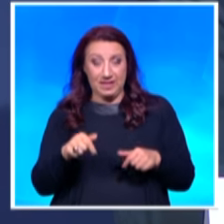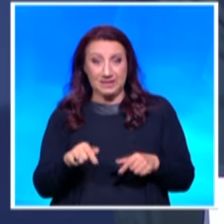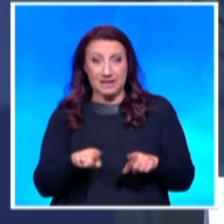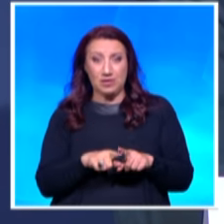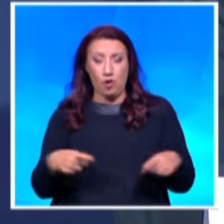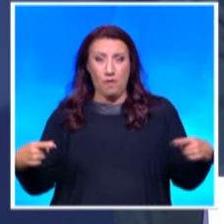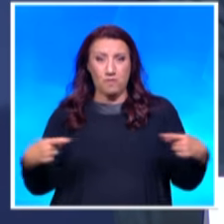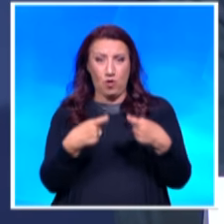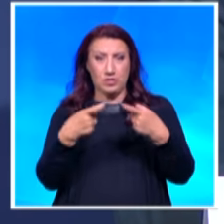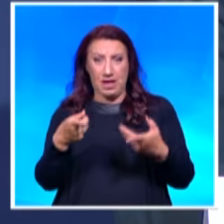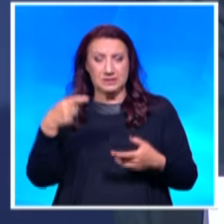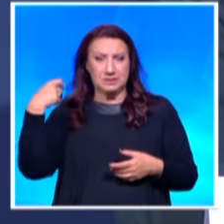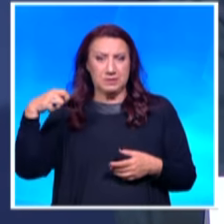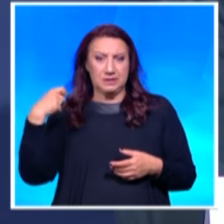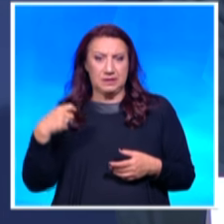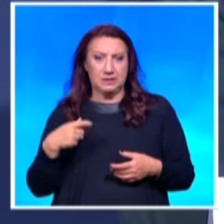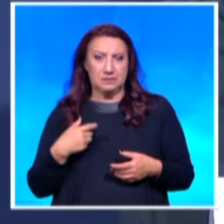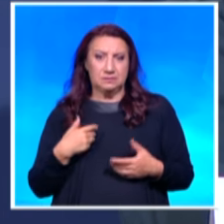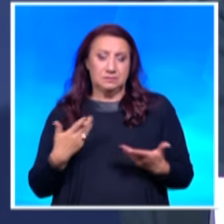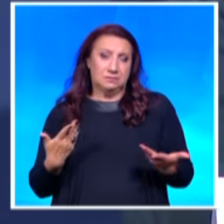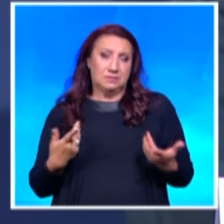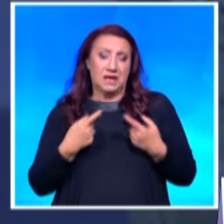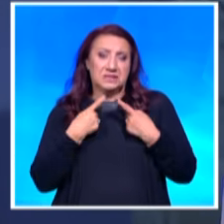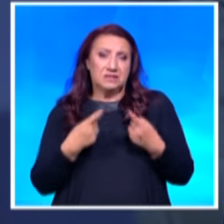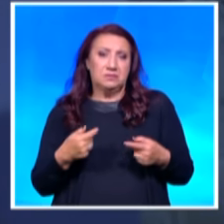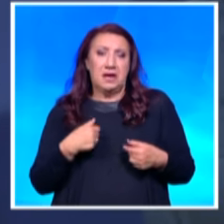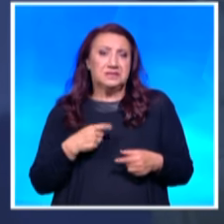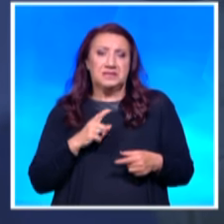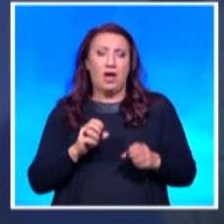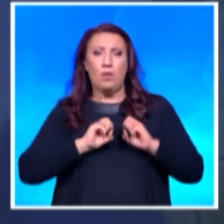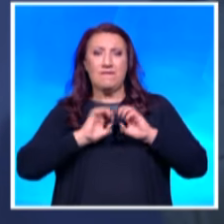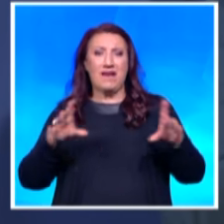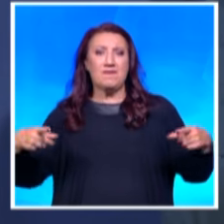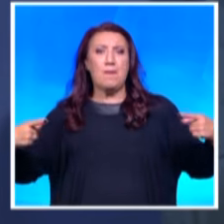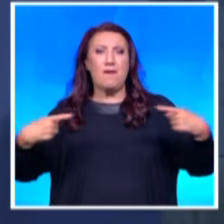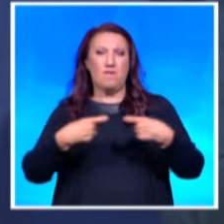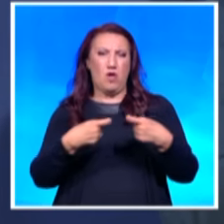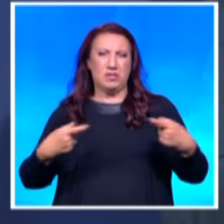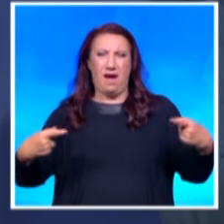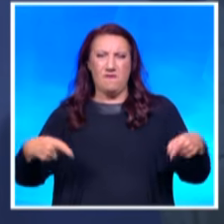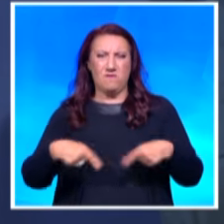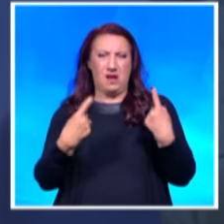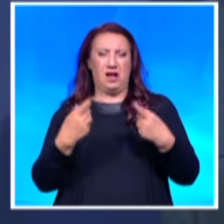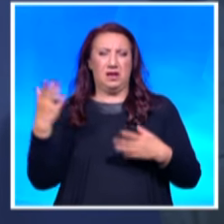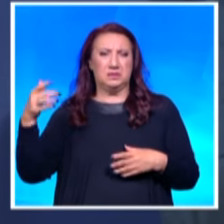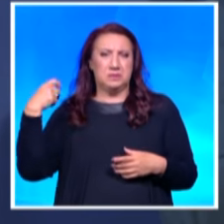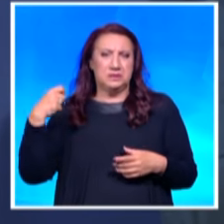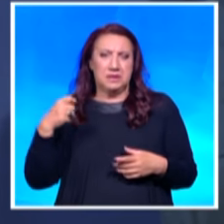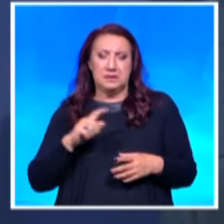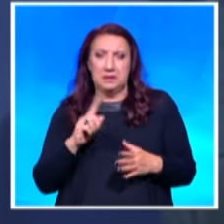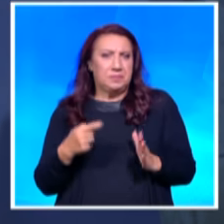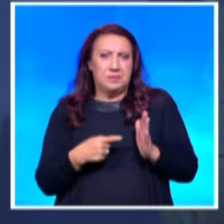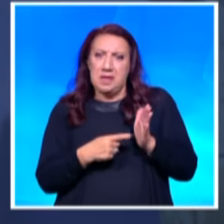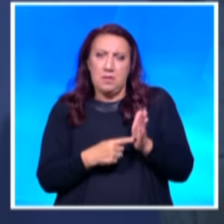днес аз не просто не съм обявявал война, аз не съм давал и никакъв повод, за да се каже, че участвам